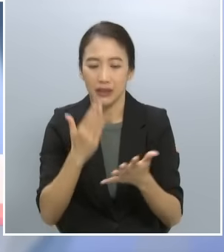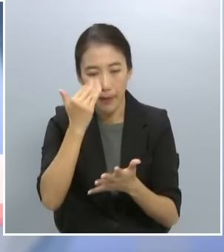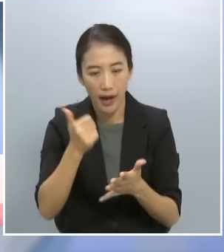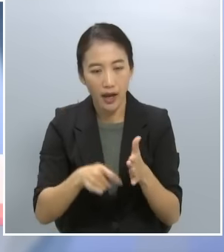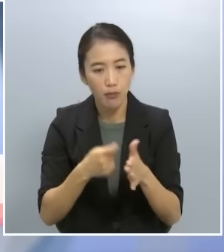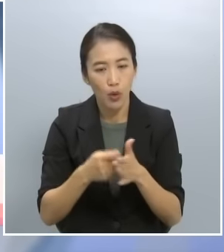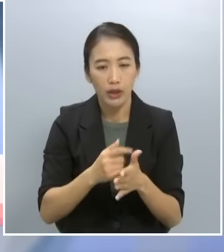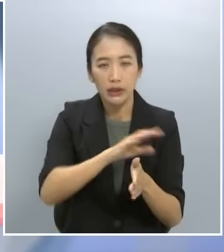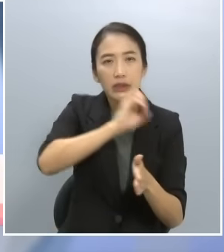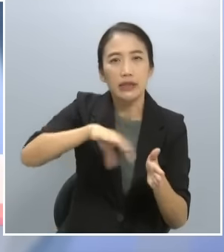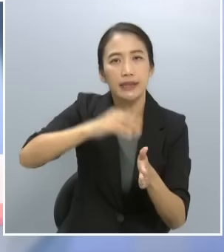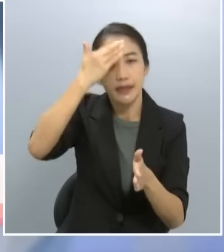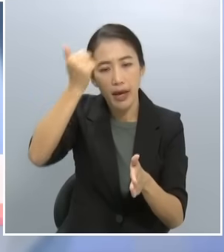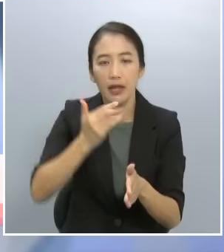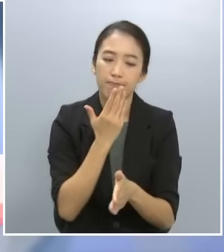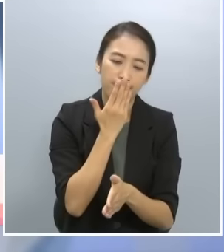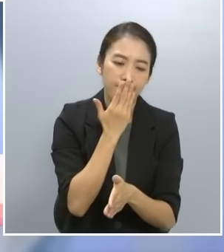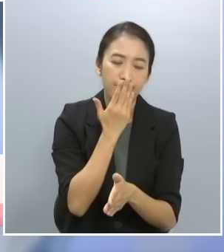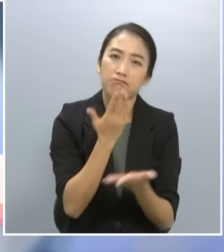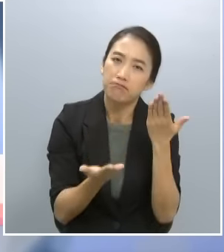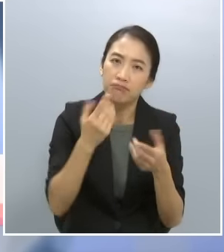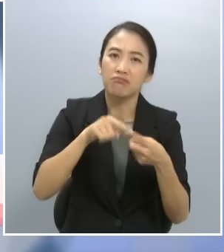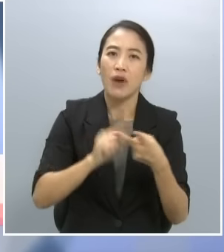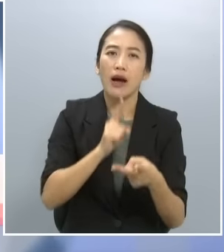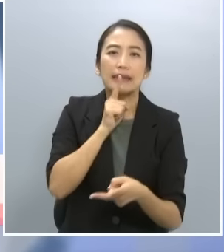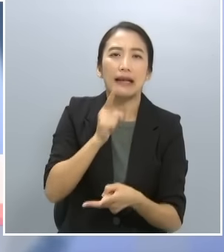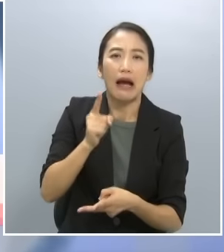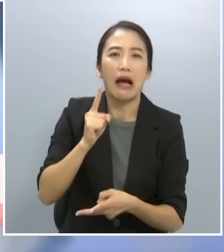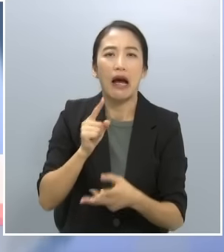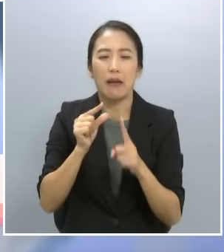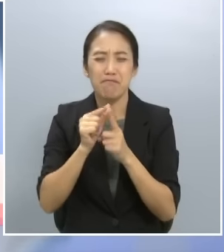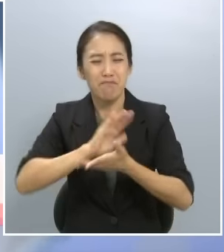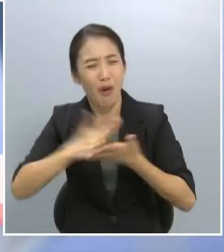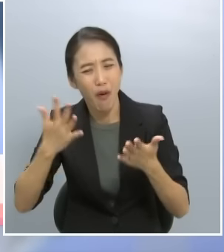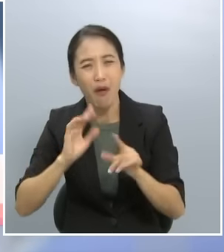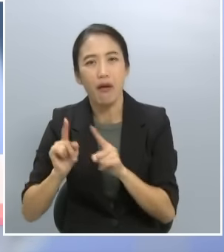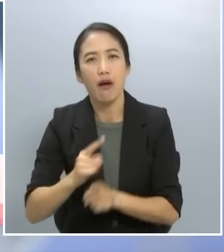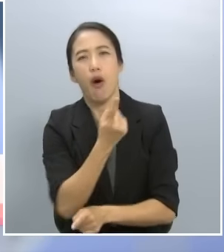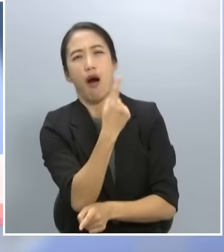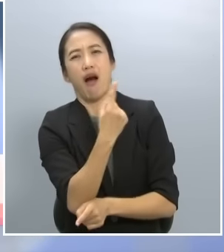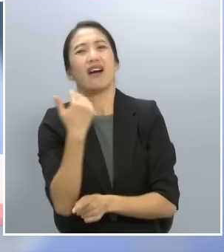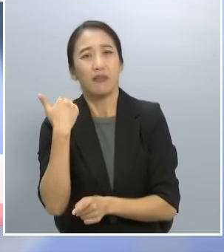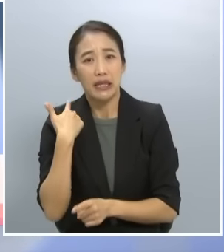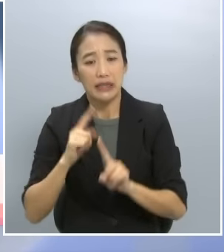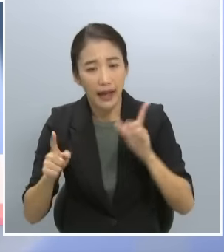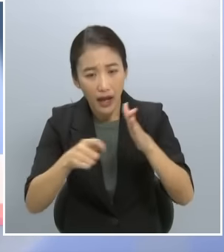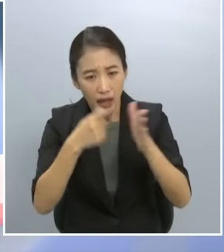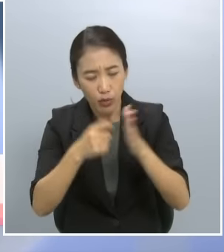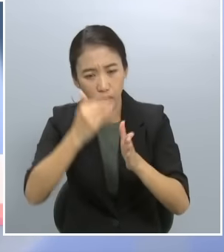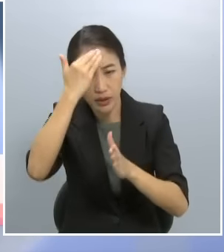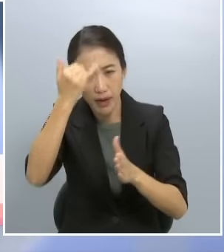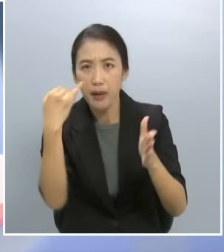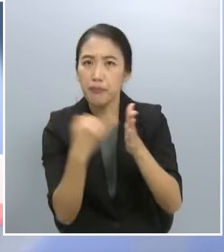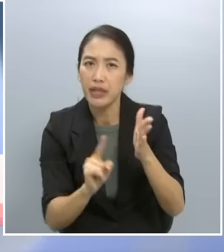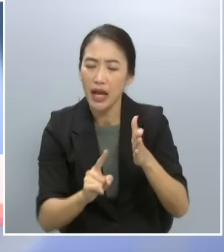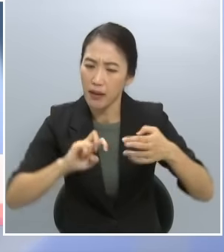แบบนี้เขาก็เงียบถ้าไม่เงียบคือเขาก็ด่ากลับมาด้วยคำพูดหยาบคายอะไรอย่างเงี้ยค่ะพี่แต่คือไม่ได้เหตุผลอะไรจากเขาเลยว่าเขามีปัญหาอะ